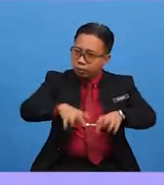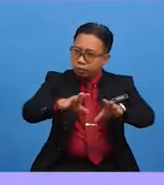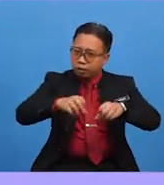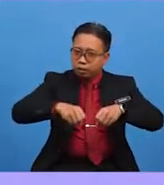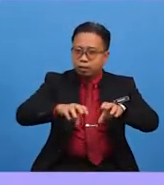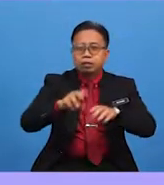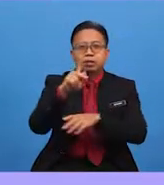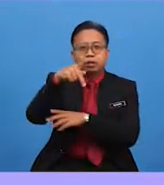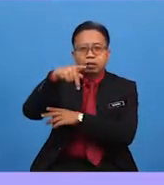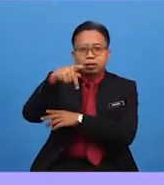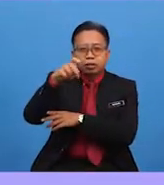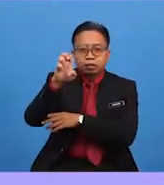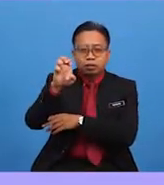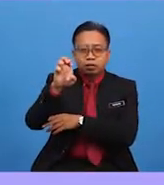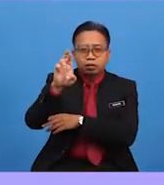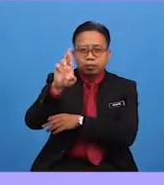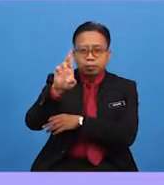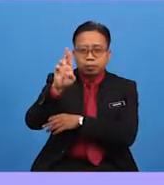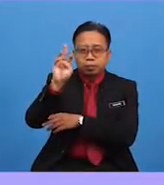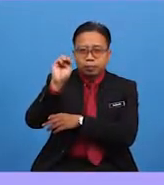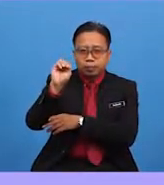permaidani. Kita ulang lagi sekali.